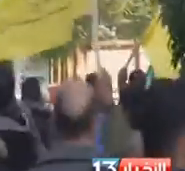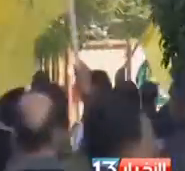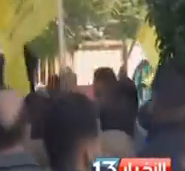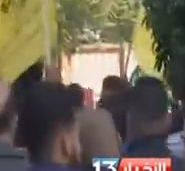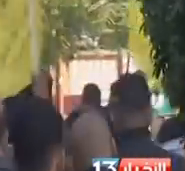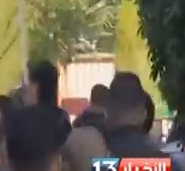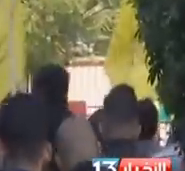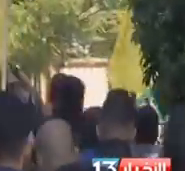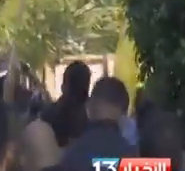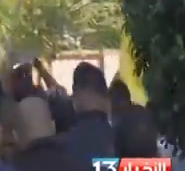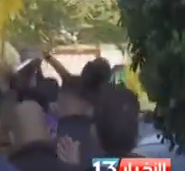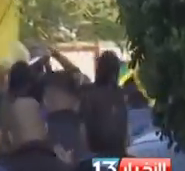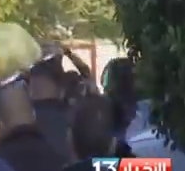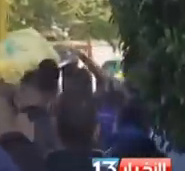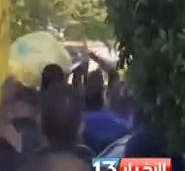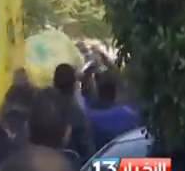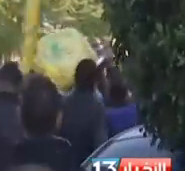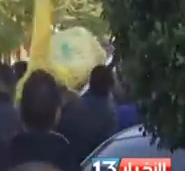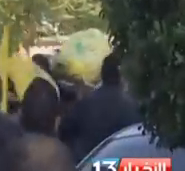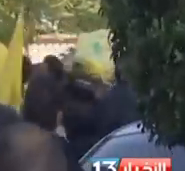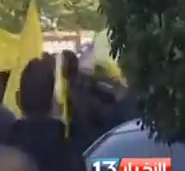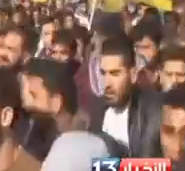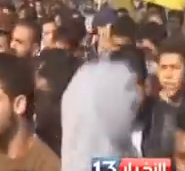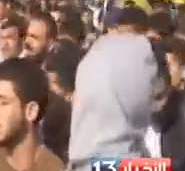مواجهات مع قوات الاحتلال ان